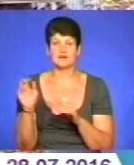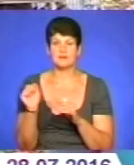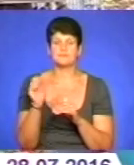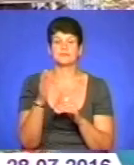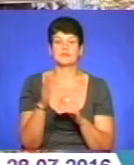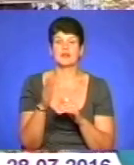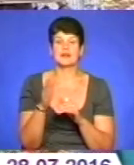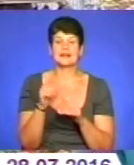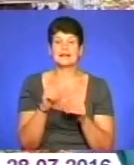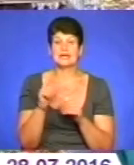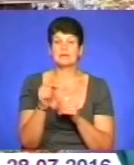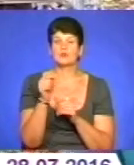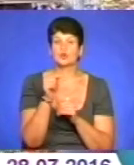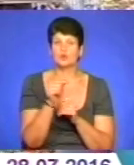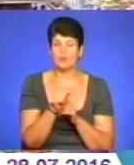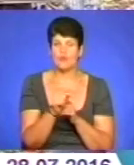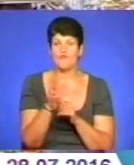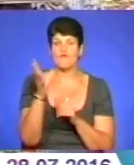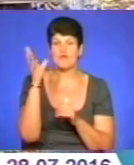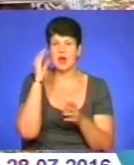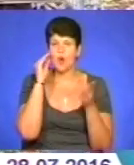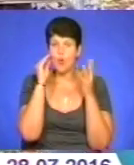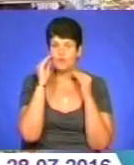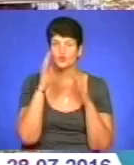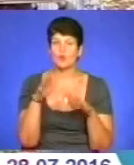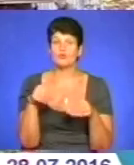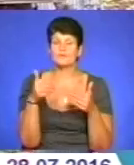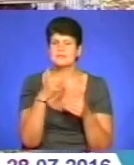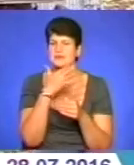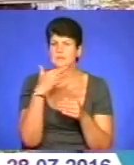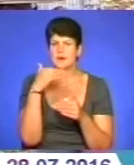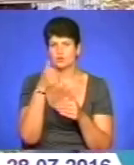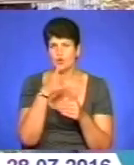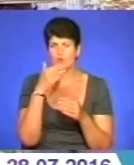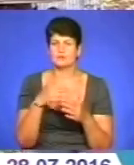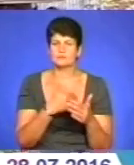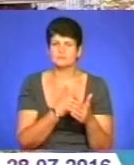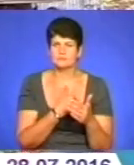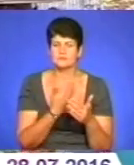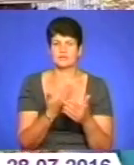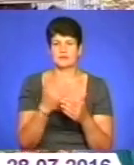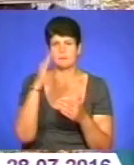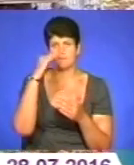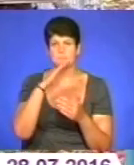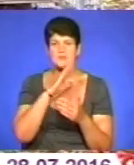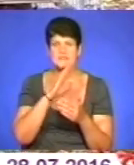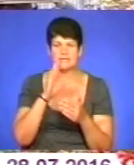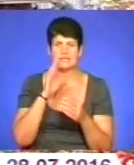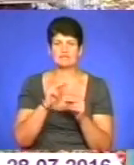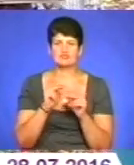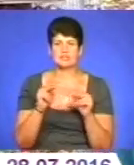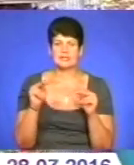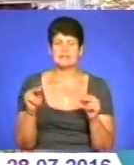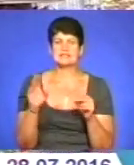Мензатюк. Крім того, враховано пропозиції, багаторічні пропозиції, побажання і батьків, і вчителів. І нарешті